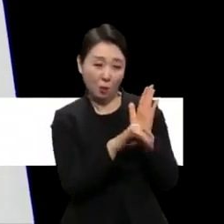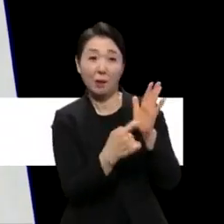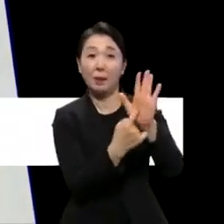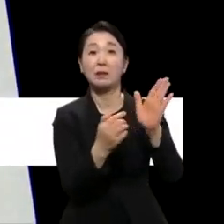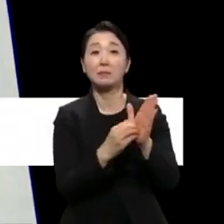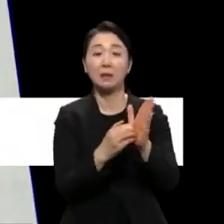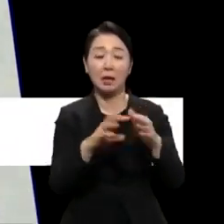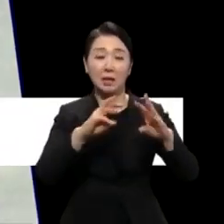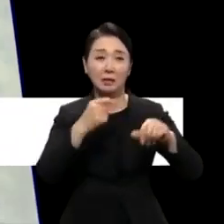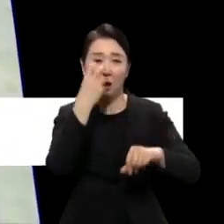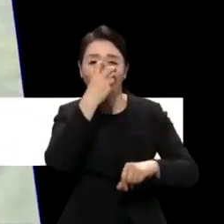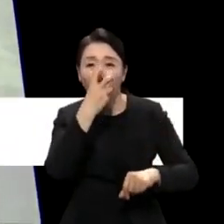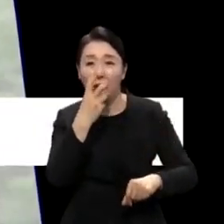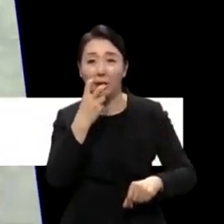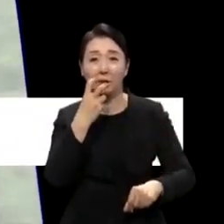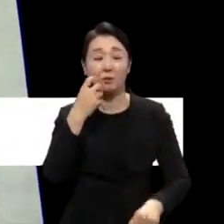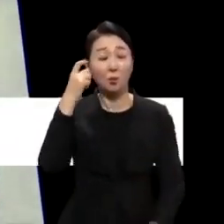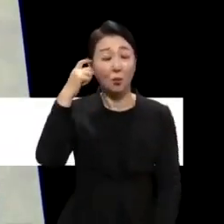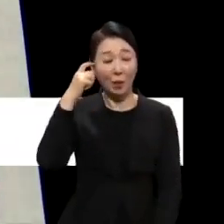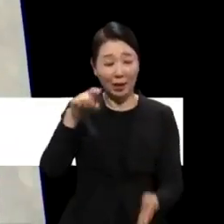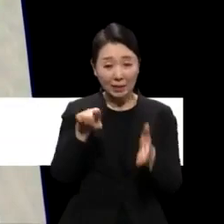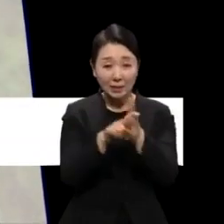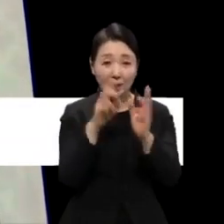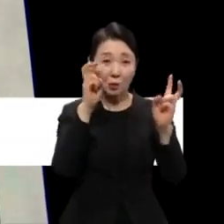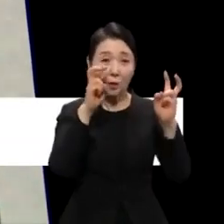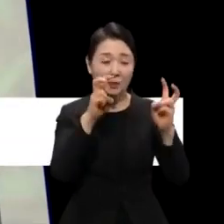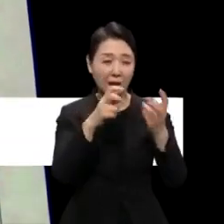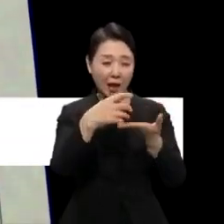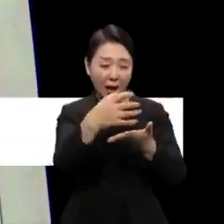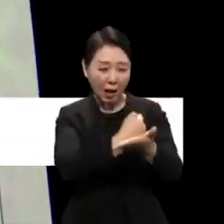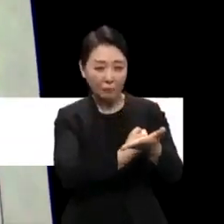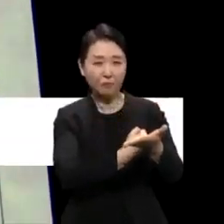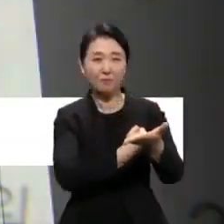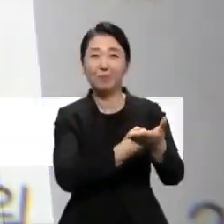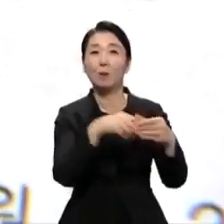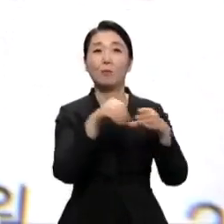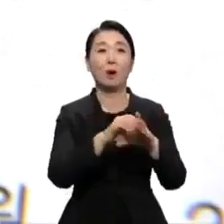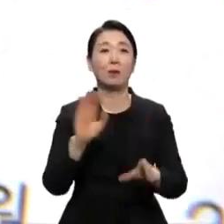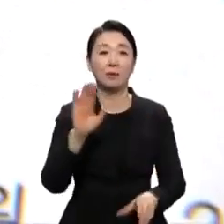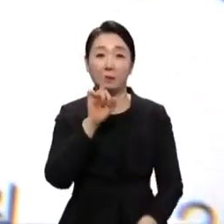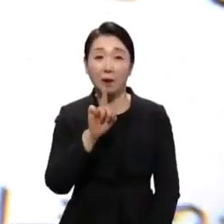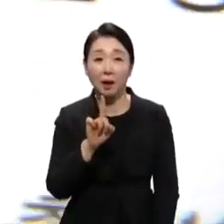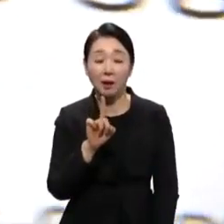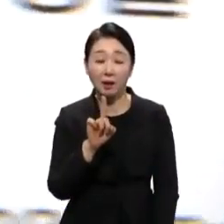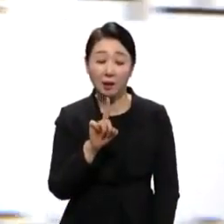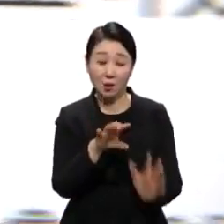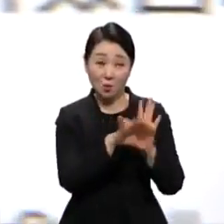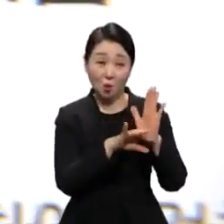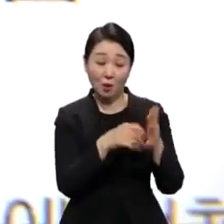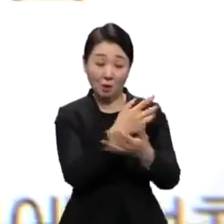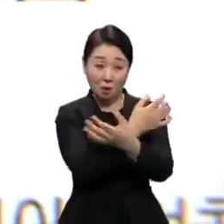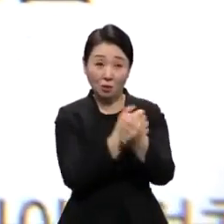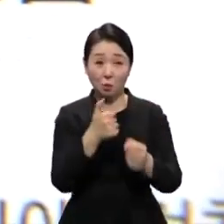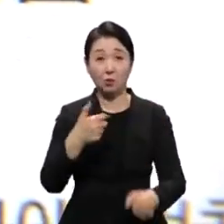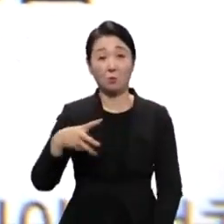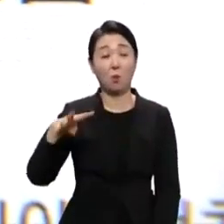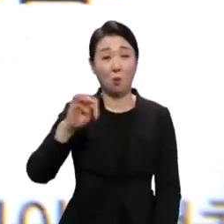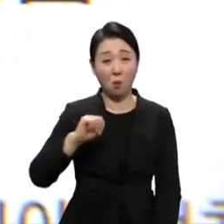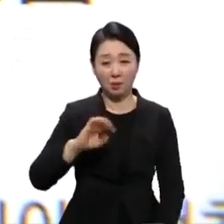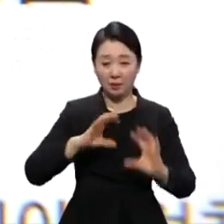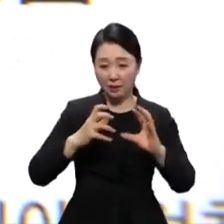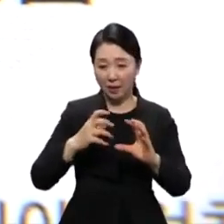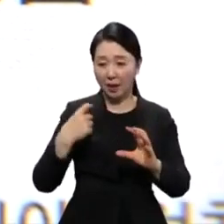하지만 땅을 관리하던 교보자산 신탁은 압류 대상이 아니라고 주장했습니다 공매로 얻은 55억 원도 국고로